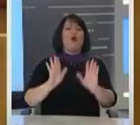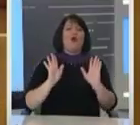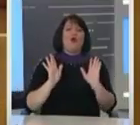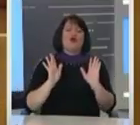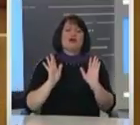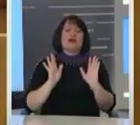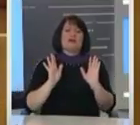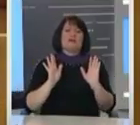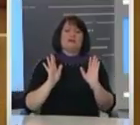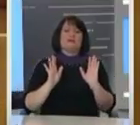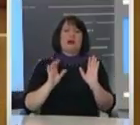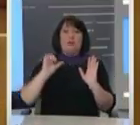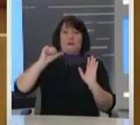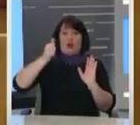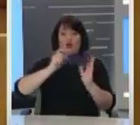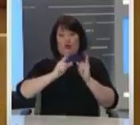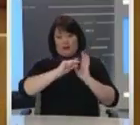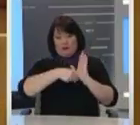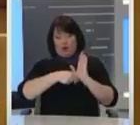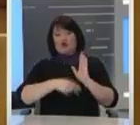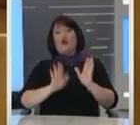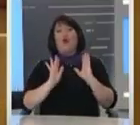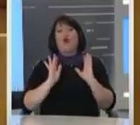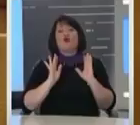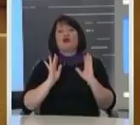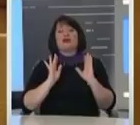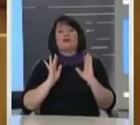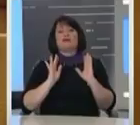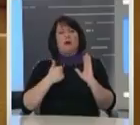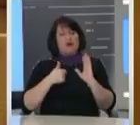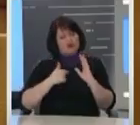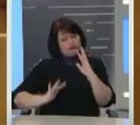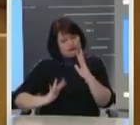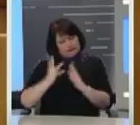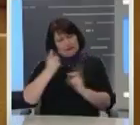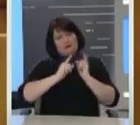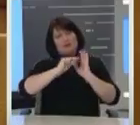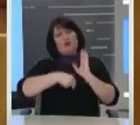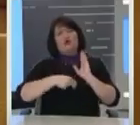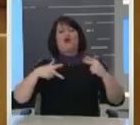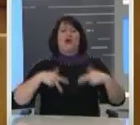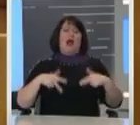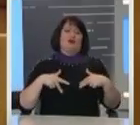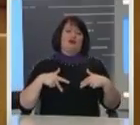στην πρώτη μνημονιακή εποχή, είμαστε ένα εξελιγμένο μνημονιακό κράτος.